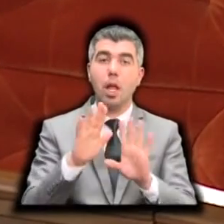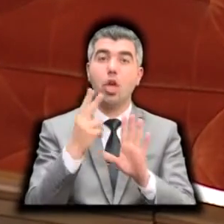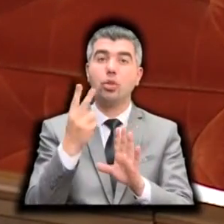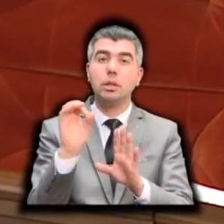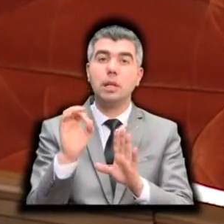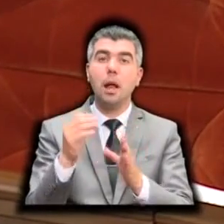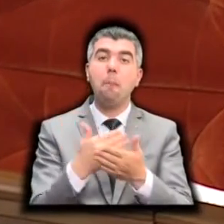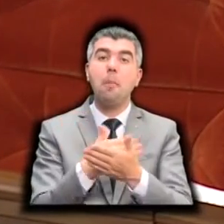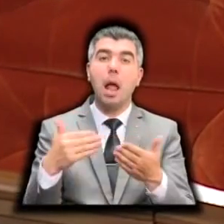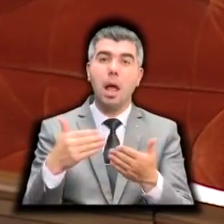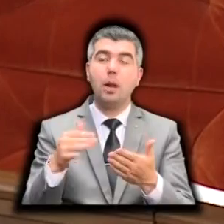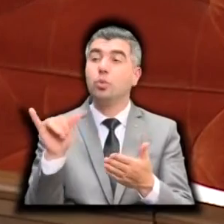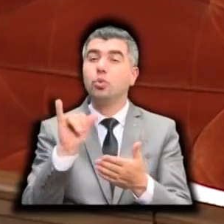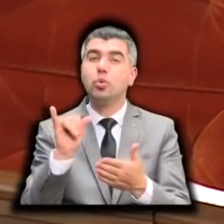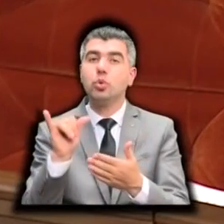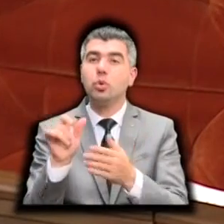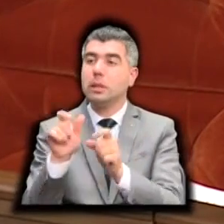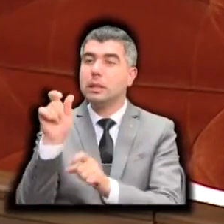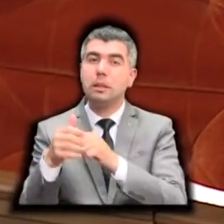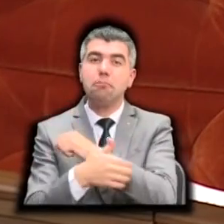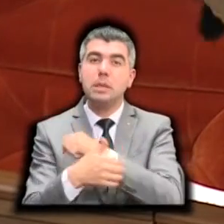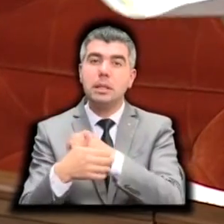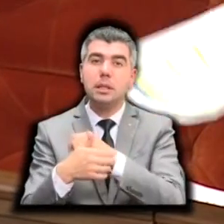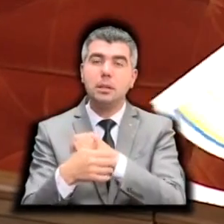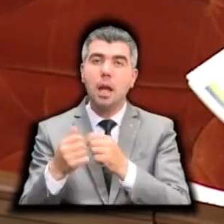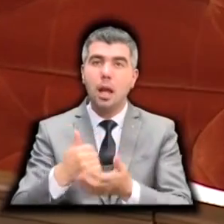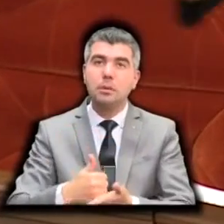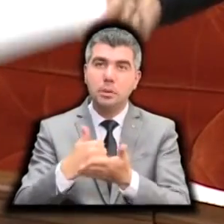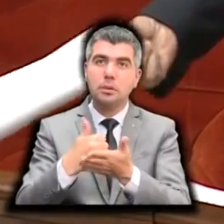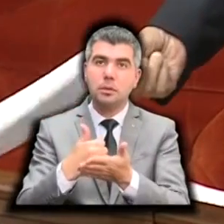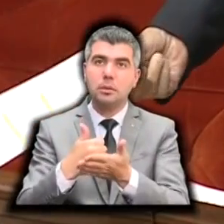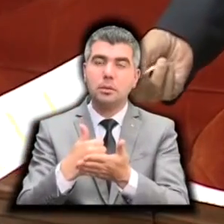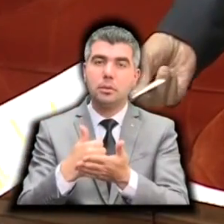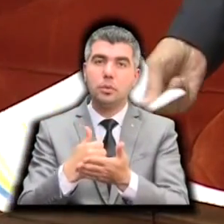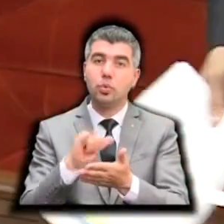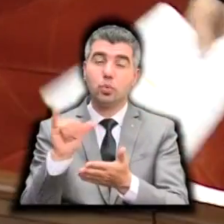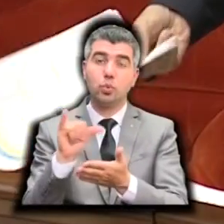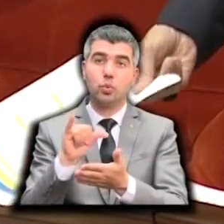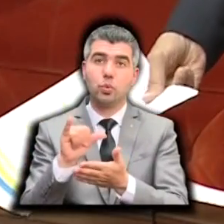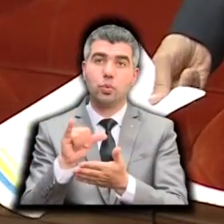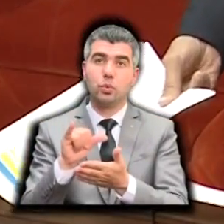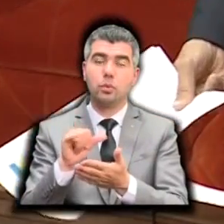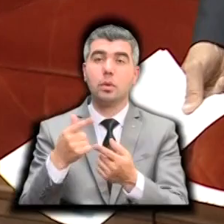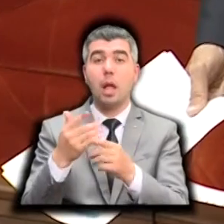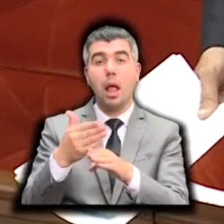اذا المشكل هو فينا، هو الفقير اللي منعطي الاستهداف. تجينا بديناه، مش ما بداش قبل، شنو غندير